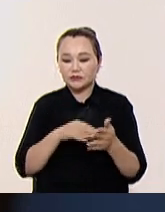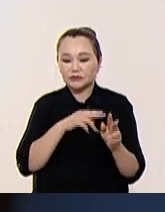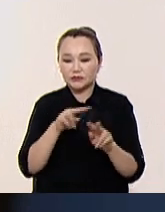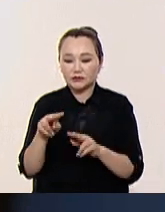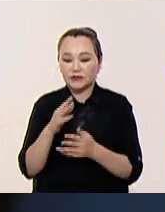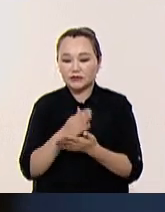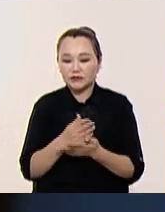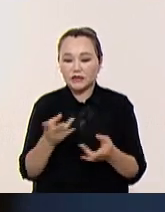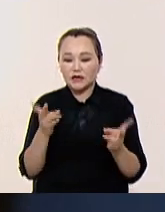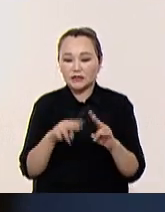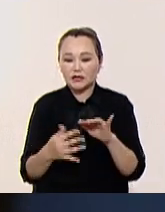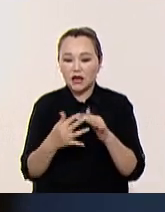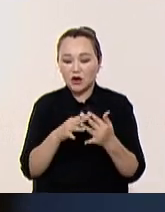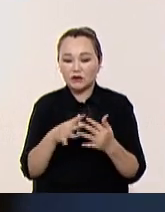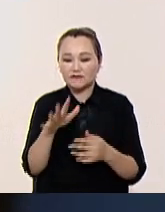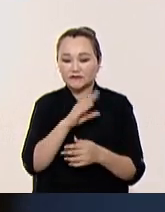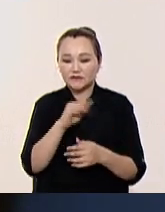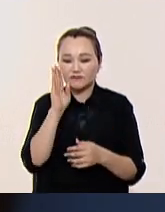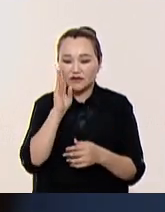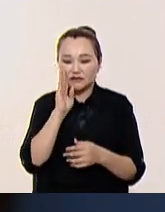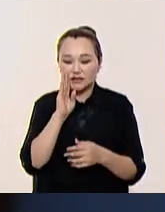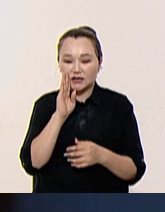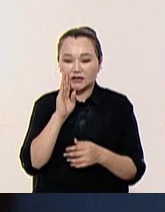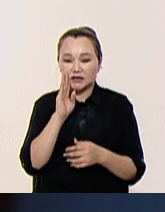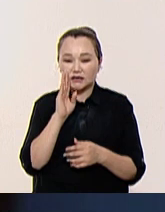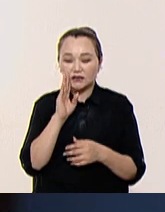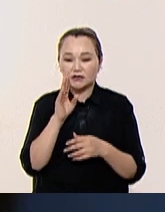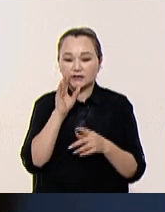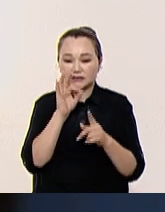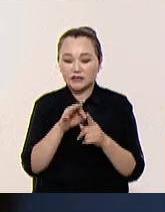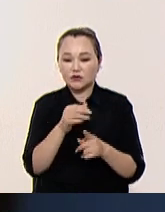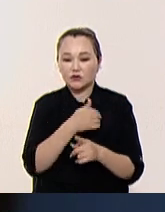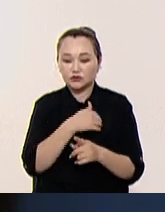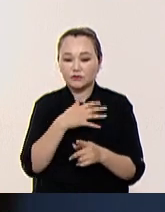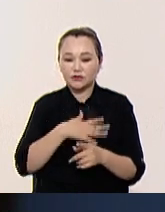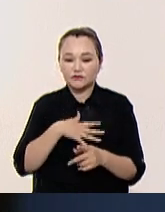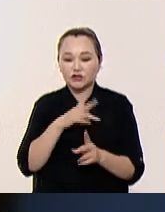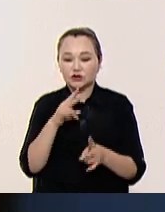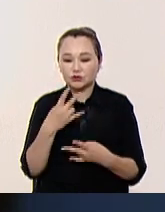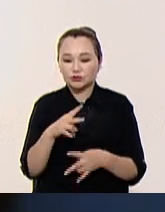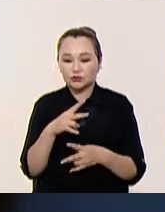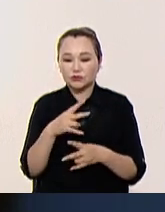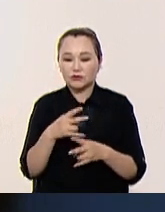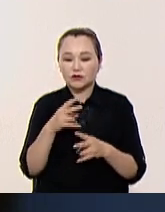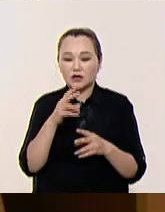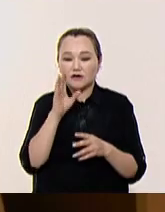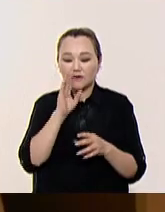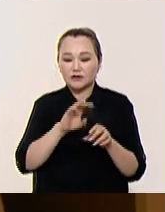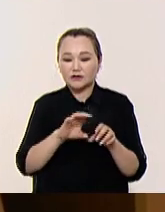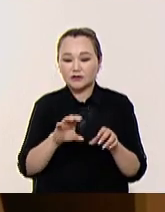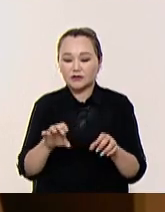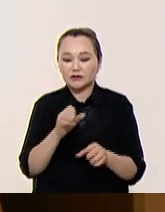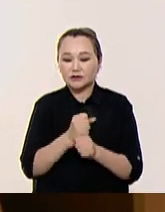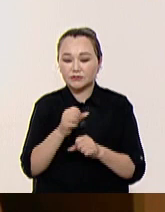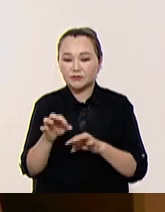otırmız. Qalğan ağıldarda su közleri közdelgen. Оған уайымдамай қойыңыз, мынау қазір жобаларды жасап жатыр.